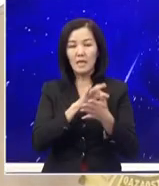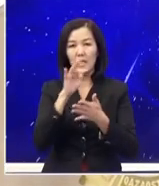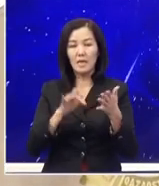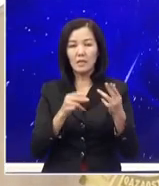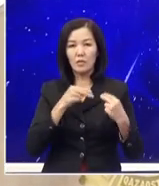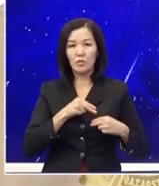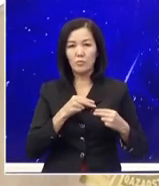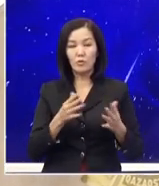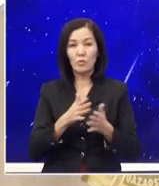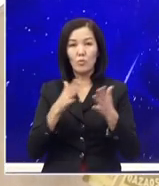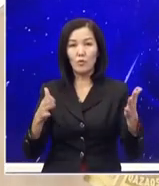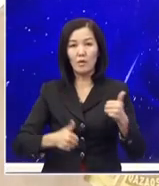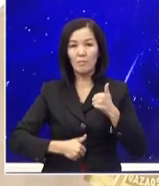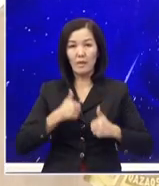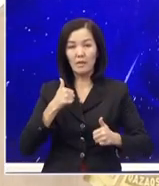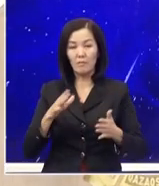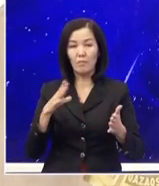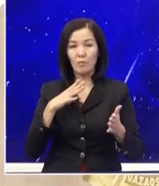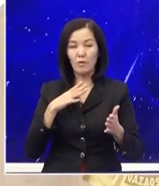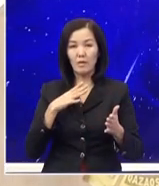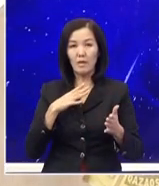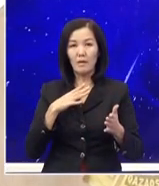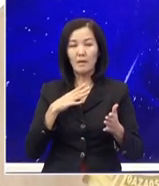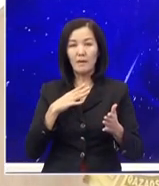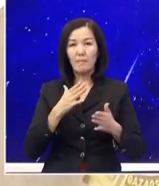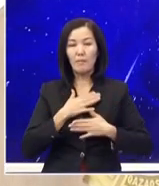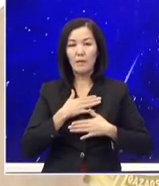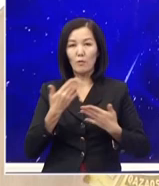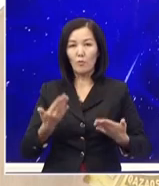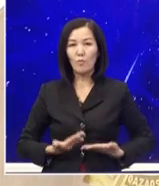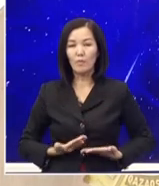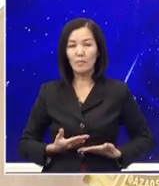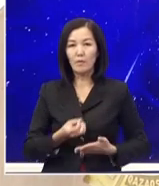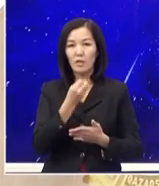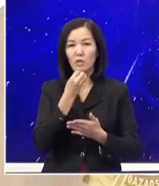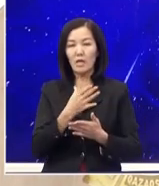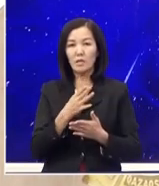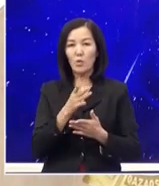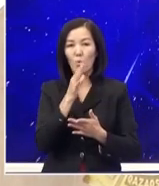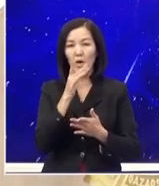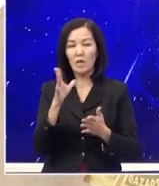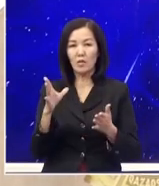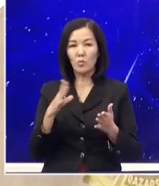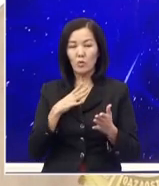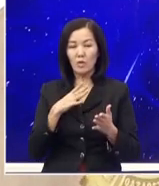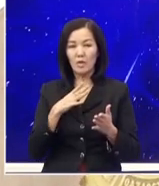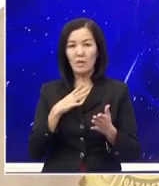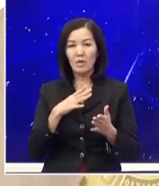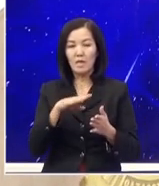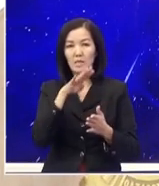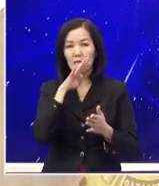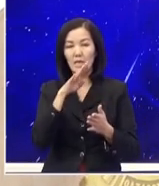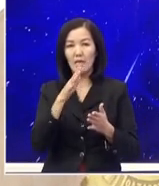болды. Мен үшін бұл өмірімде қалатын бір жақсы бақыт заттарының бірі деп айтсам болады. Текелі мен үшін өте